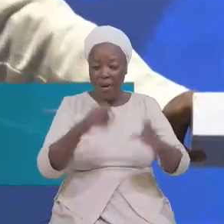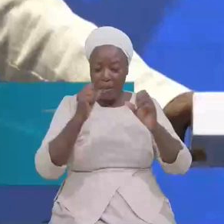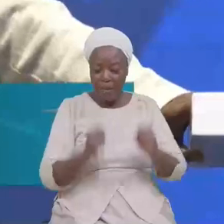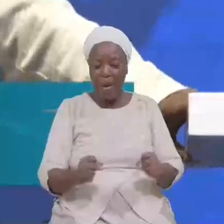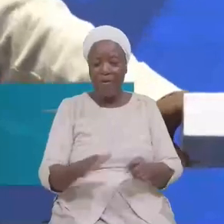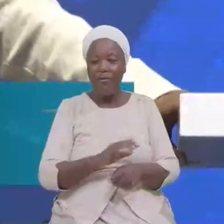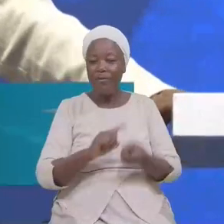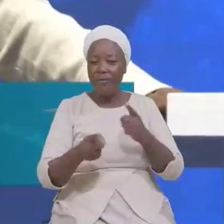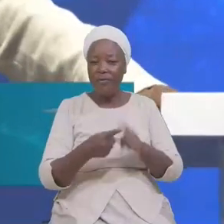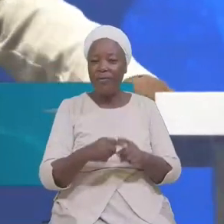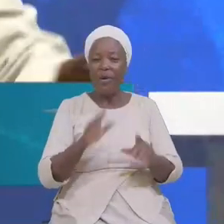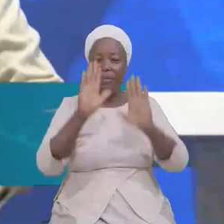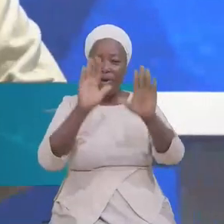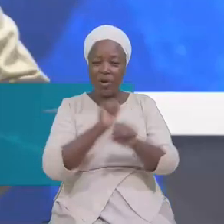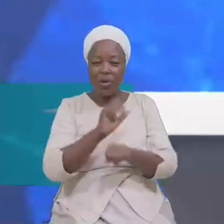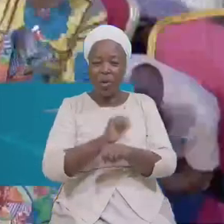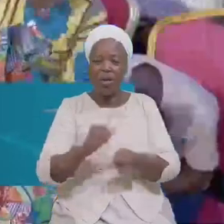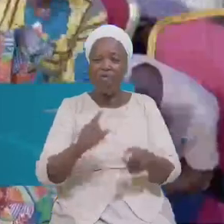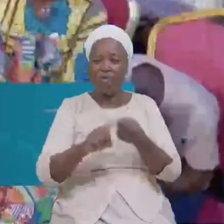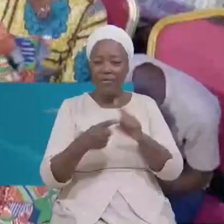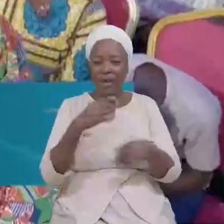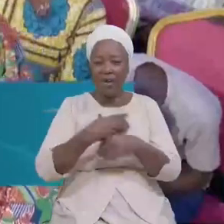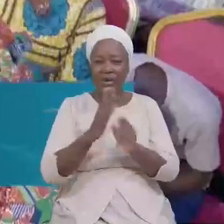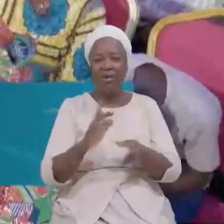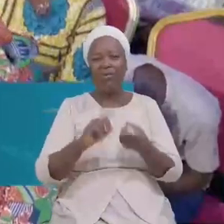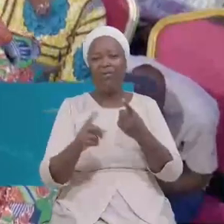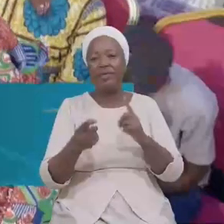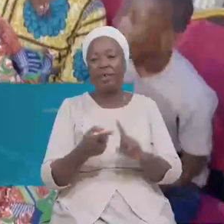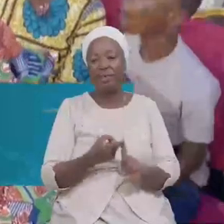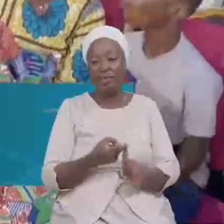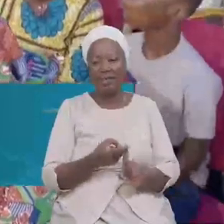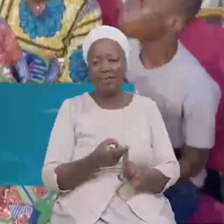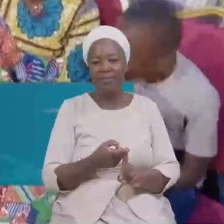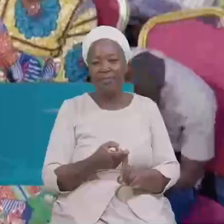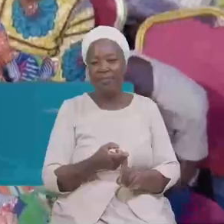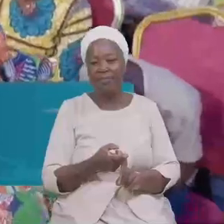qui accomplit des miracles, l'ami créateur.